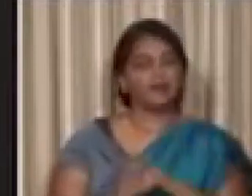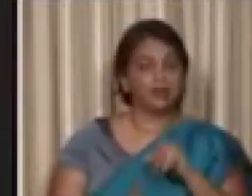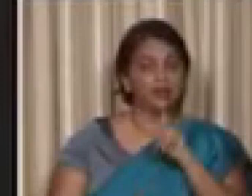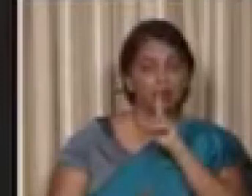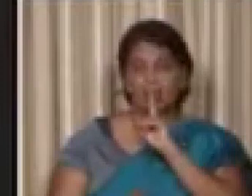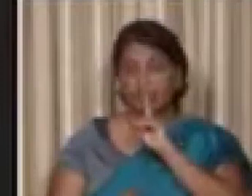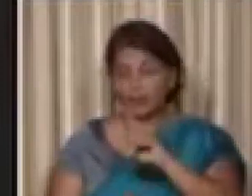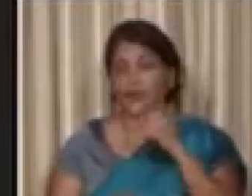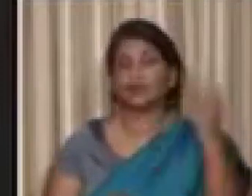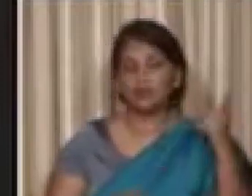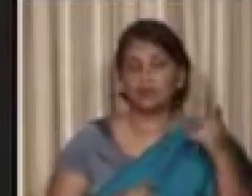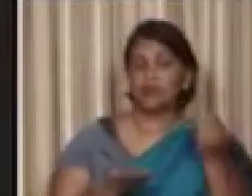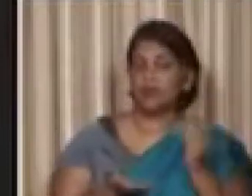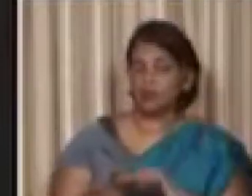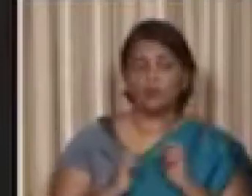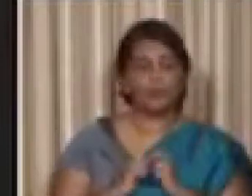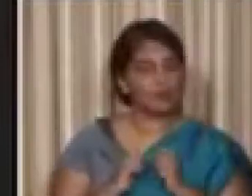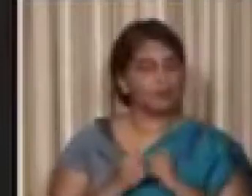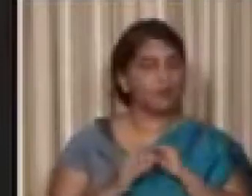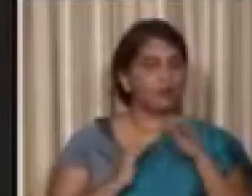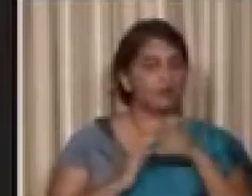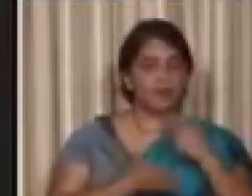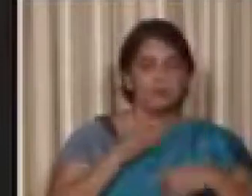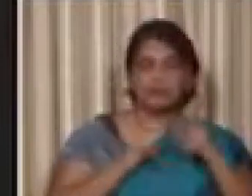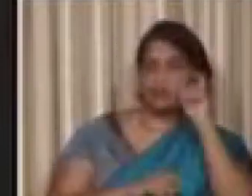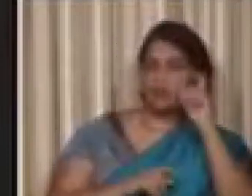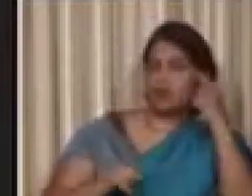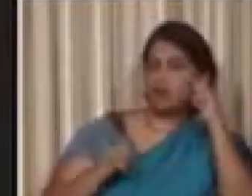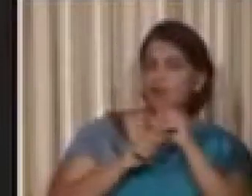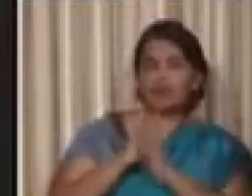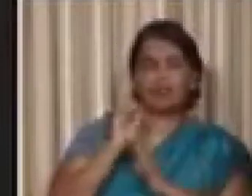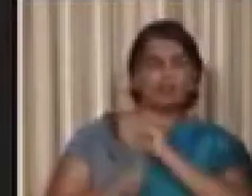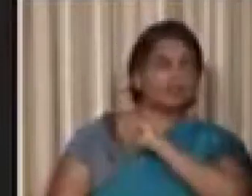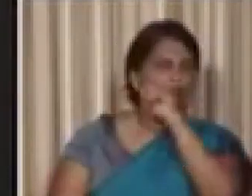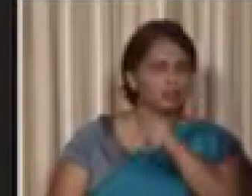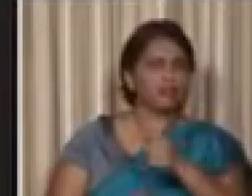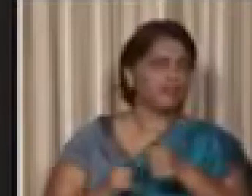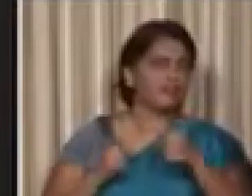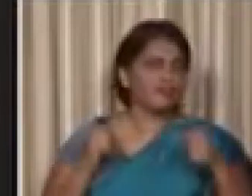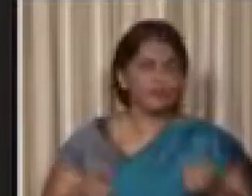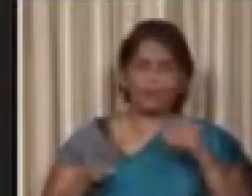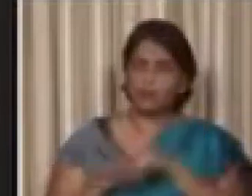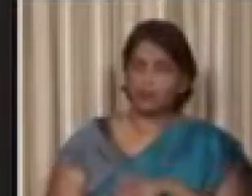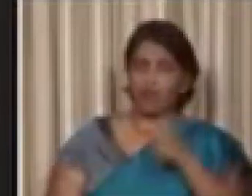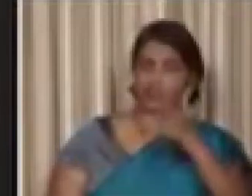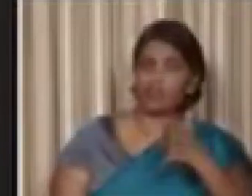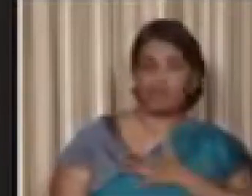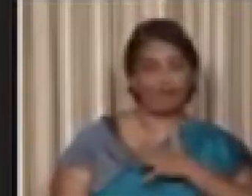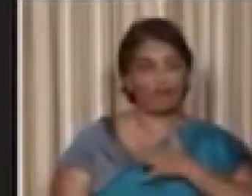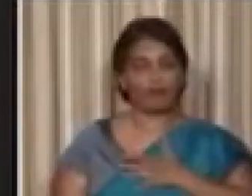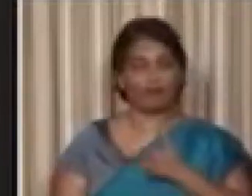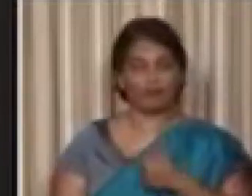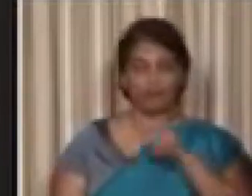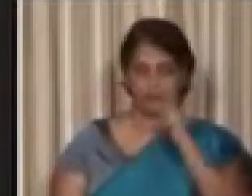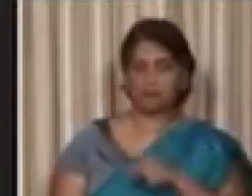කරේ නැත්තම් ඒගොල්ලන්ටත් ප්‍රශ්නයක් ගම්මල ඡන්දදායක බලනවා අපේ මන්ත්‍රීතුමා ගියා. විපක්ෂයේ ඉන්නේ හොඳ හඬක් නගන්න පුළුවන්